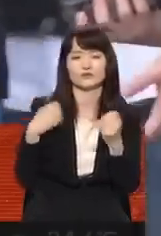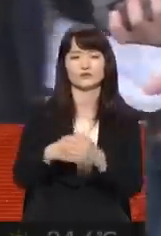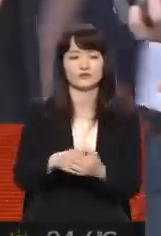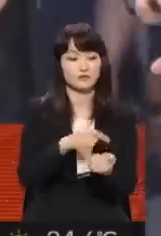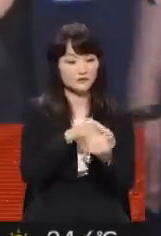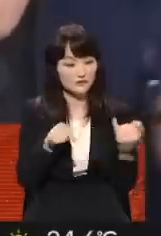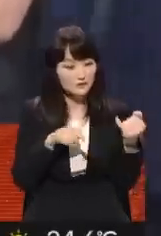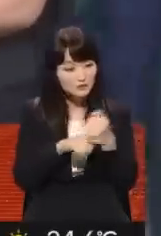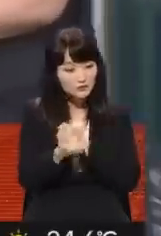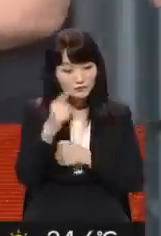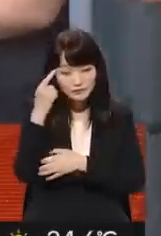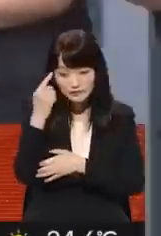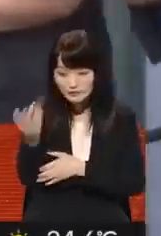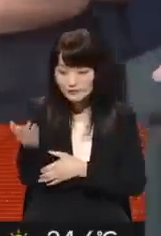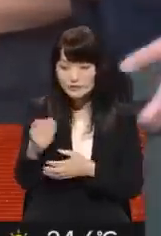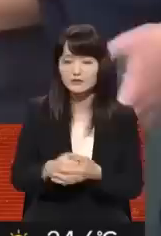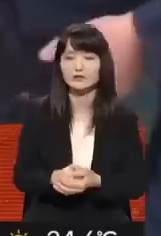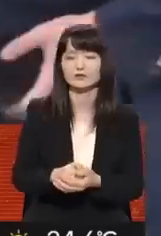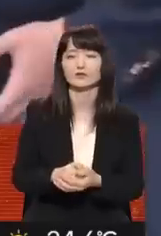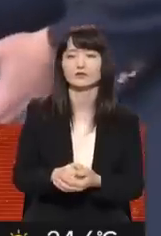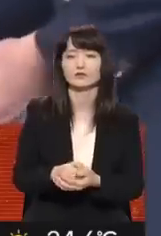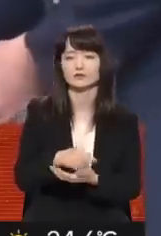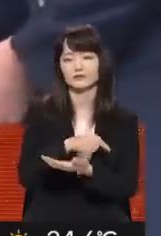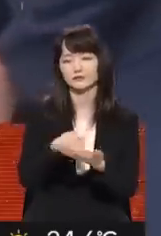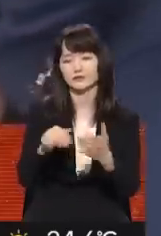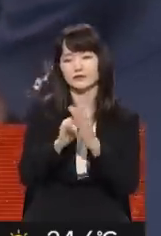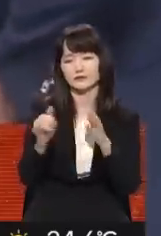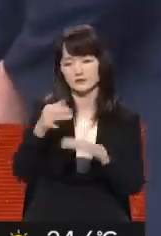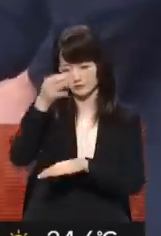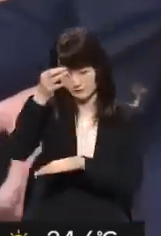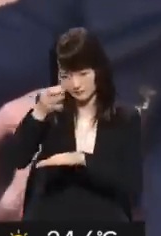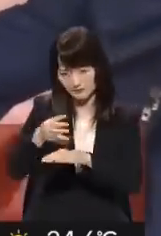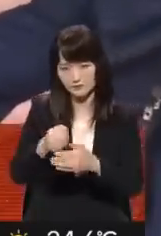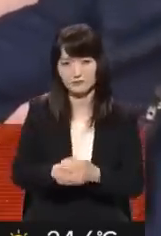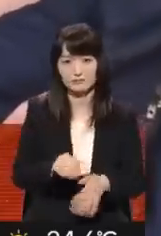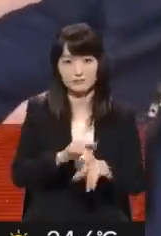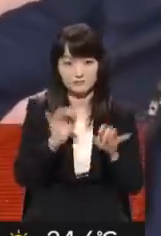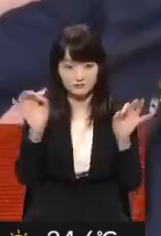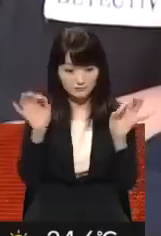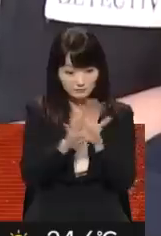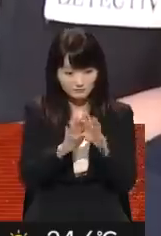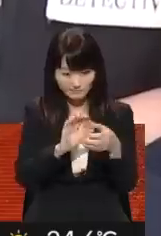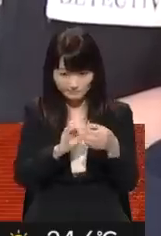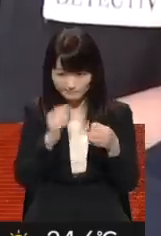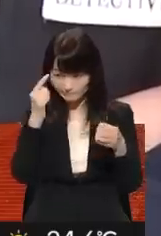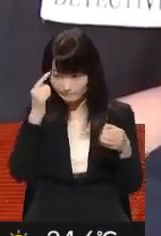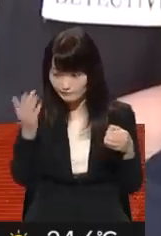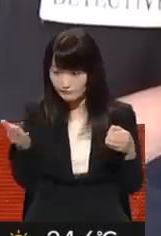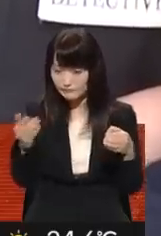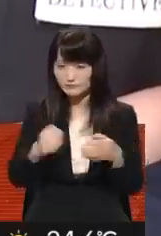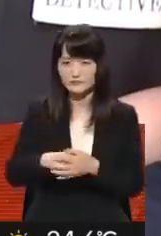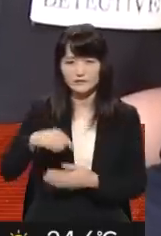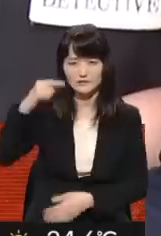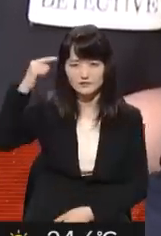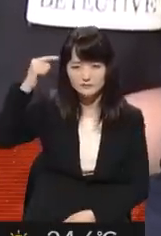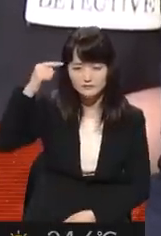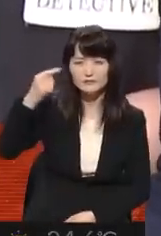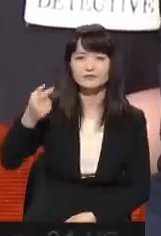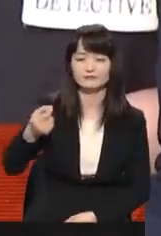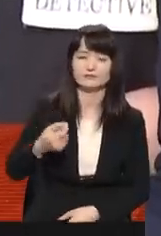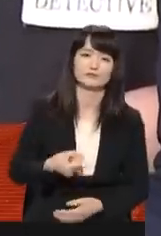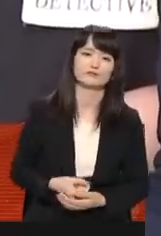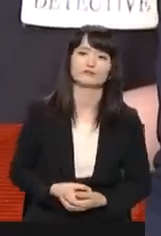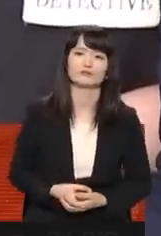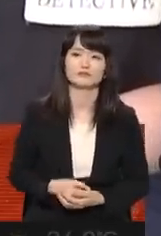피해자 유가족들에게 정말 죄송하다 이렇게 답합니다. 또 실종 사건으로 위장하려 했냐 이런 질문에 대해서는 제정신이 아니었던 것 같다고 답을